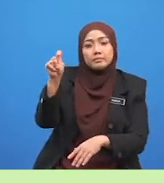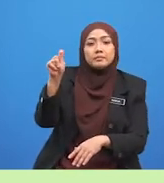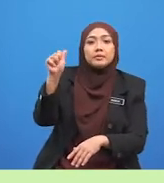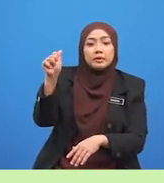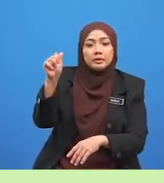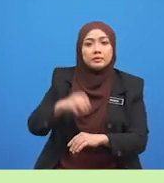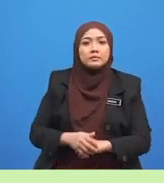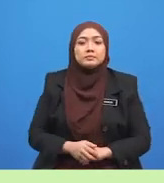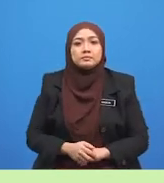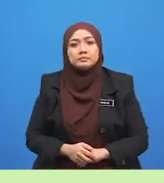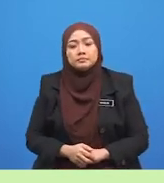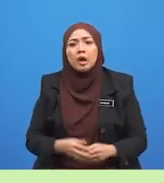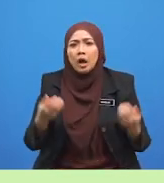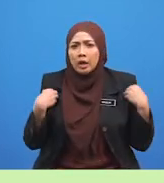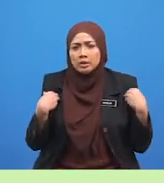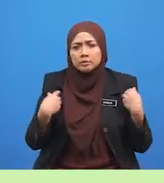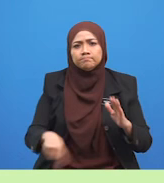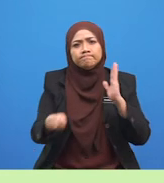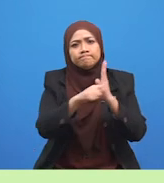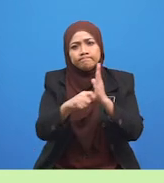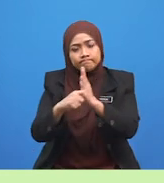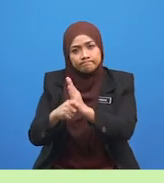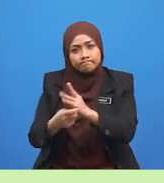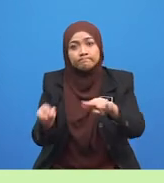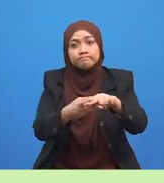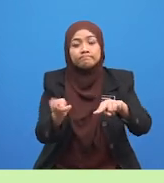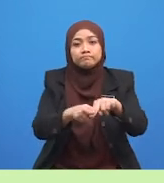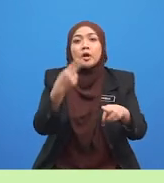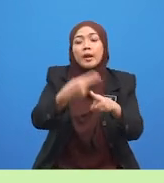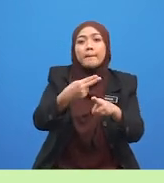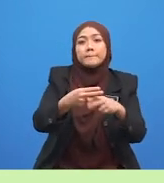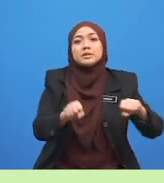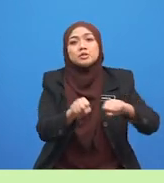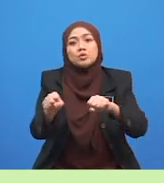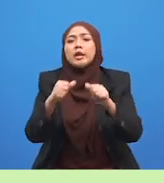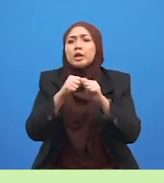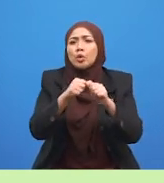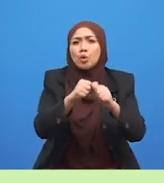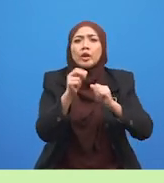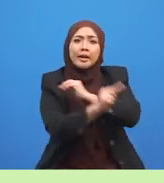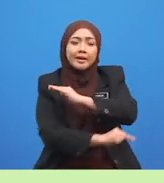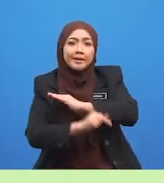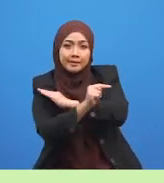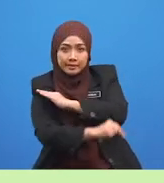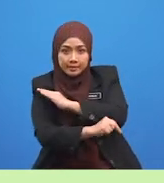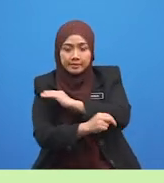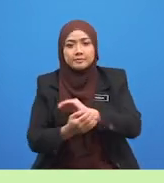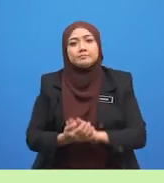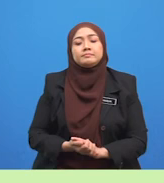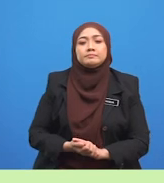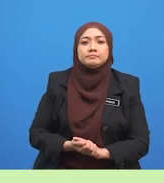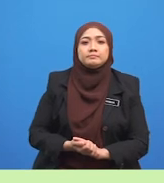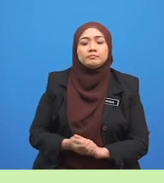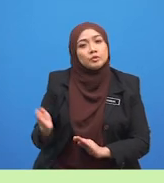Pada kali ini, terdapat penambahan nama-nama sungai mengikut negeri. Mari kita telitikan